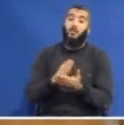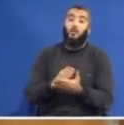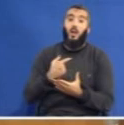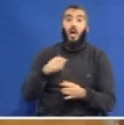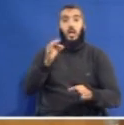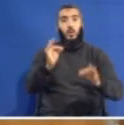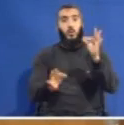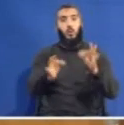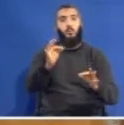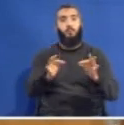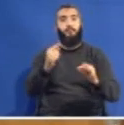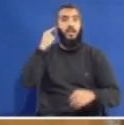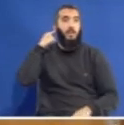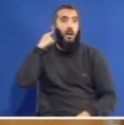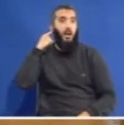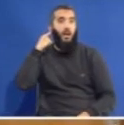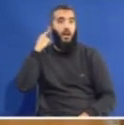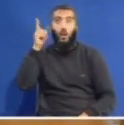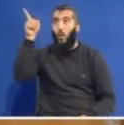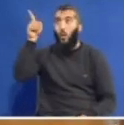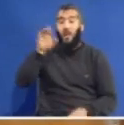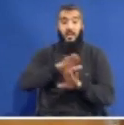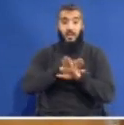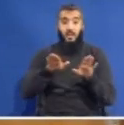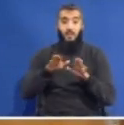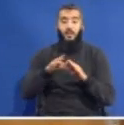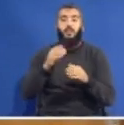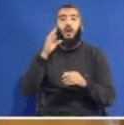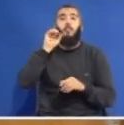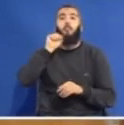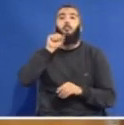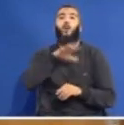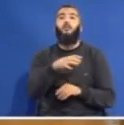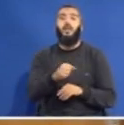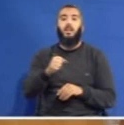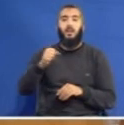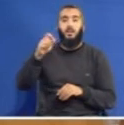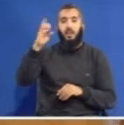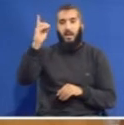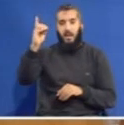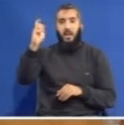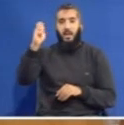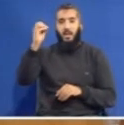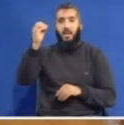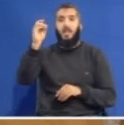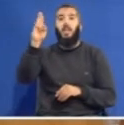لأن سيدنا داود عليه السلام عندما دخل عليه الملكان في صورة